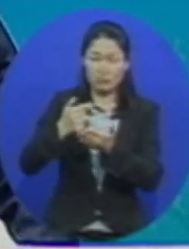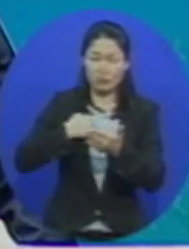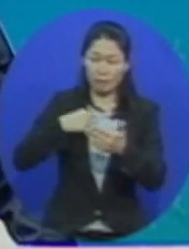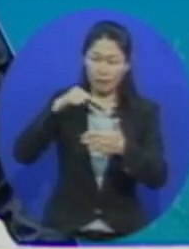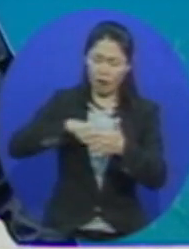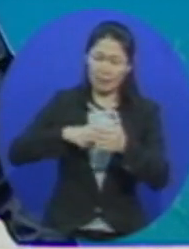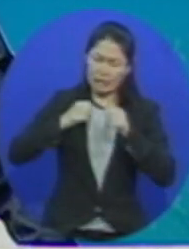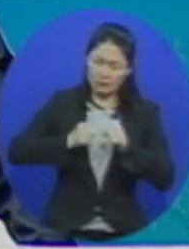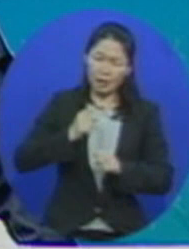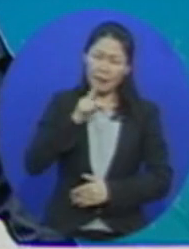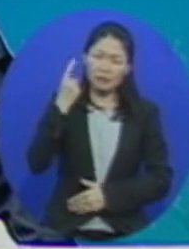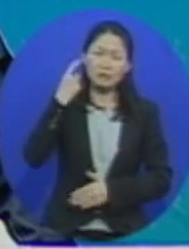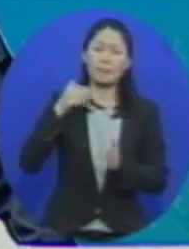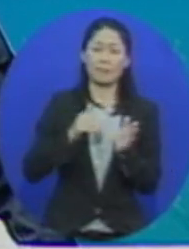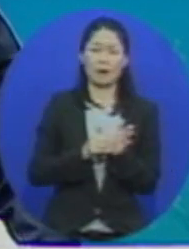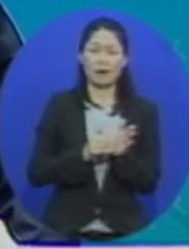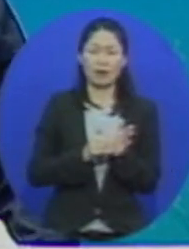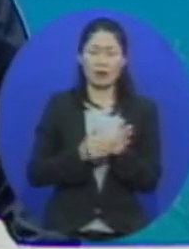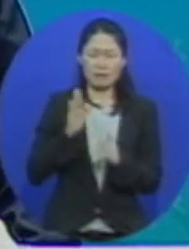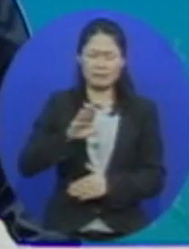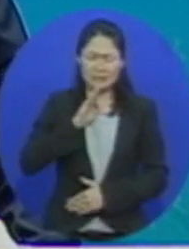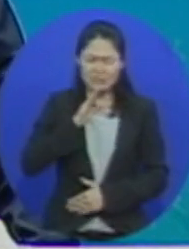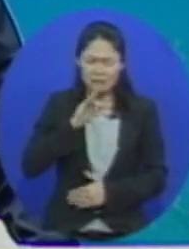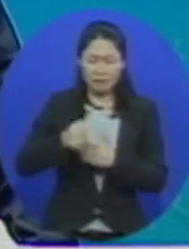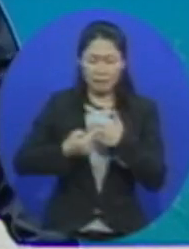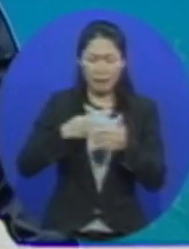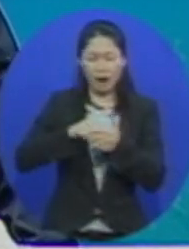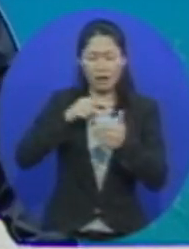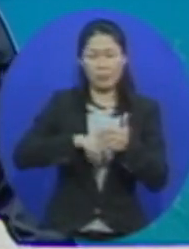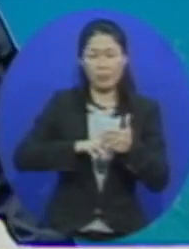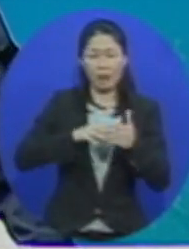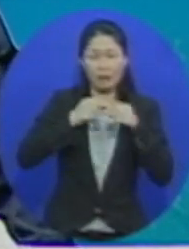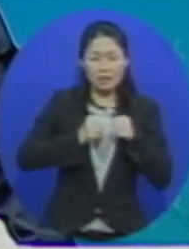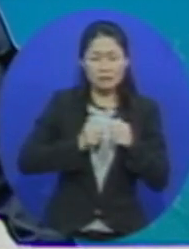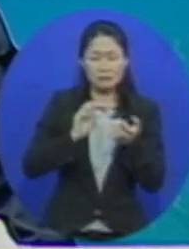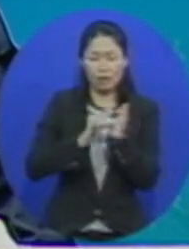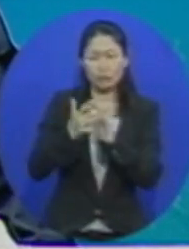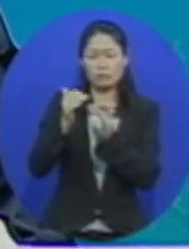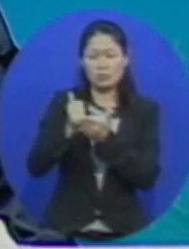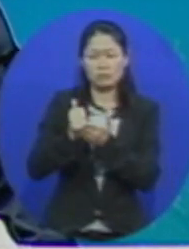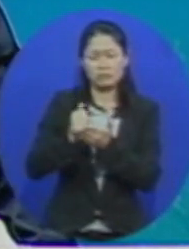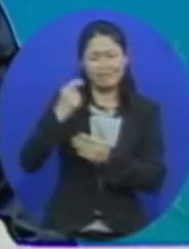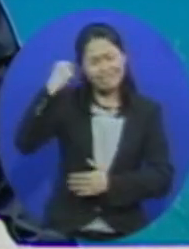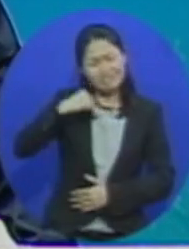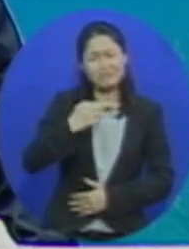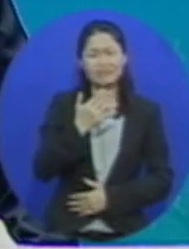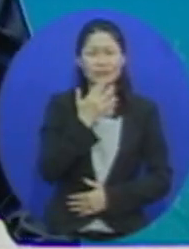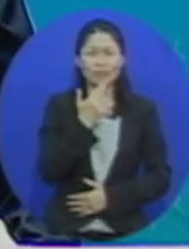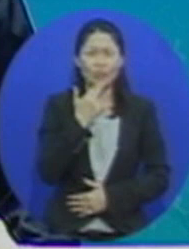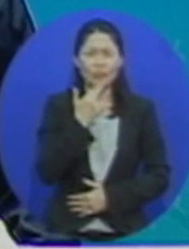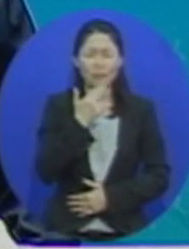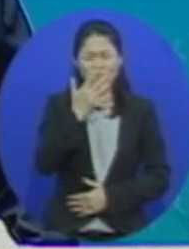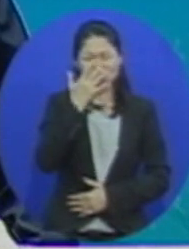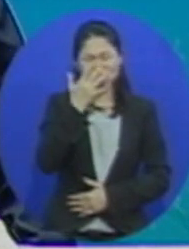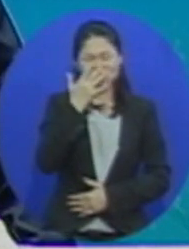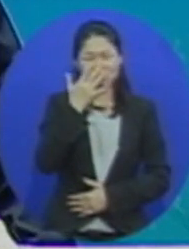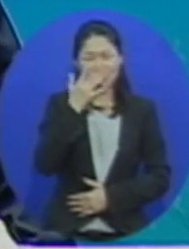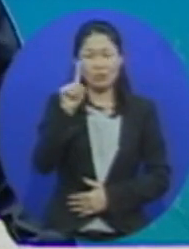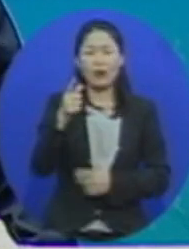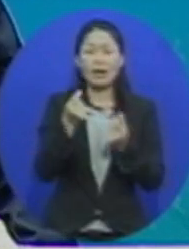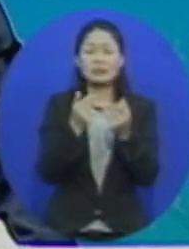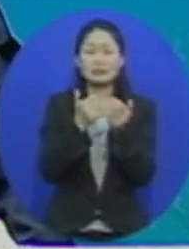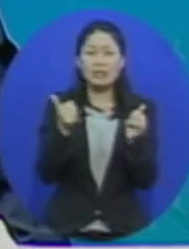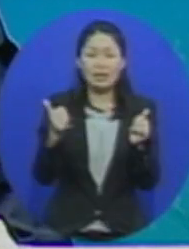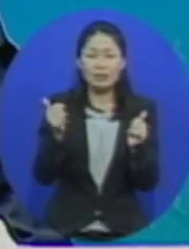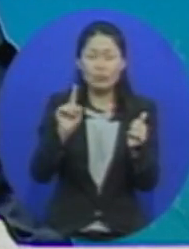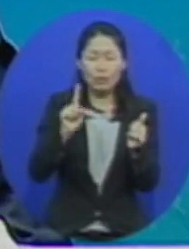들어본 적이 있지만 정말 내 마음의 계신 예수님을 나는 아직도 모르겠는데 그런 분들은 아마 틀림없이